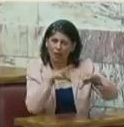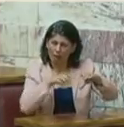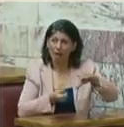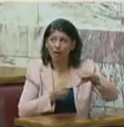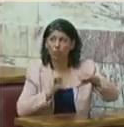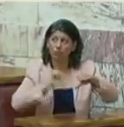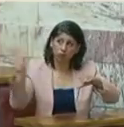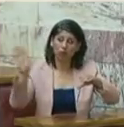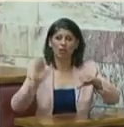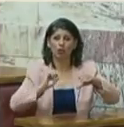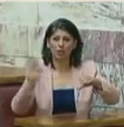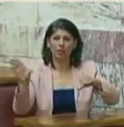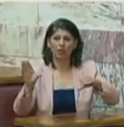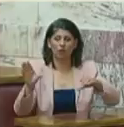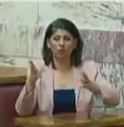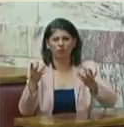οικονομία,